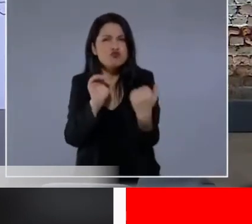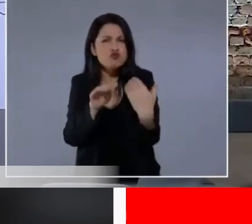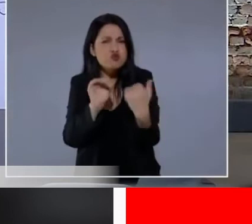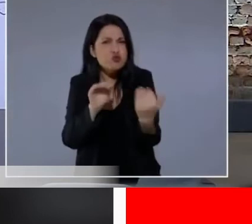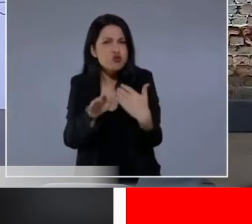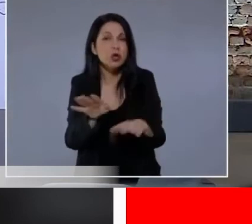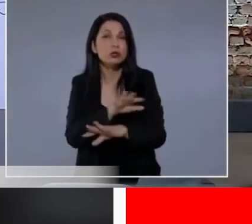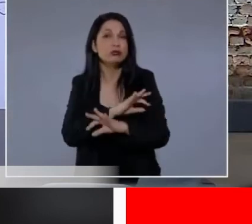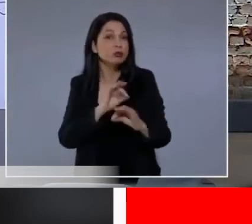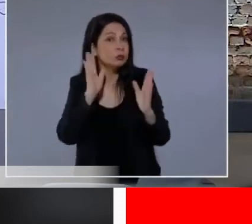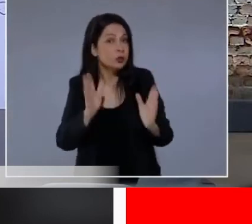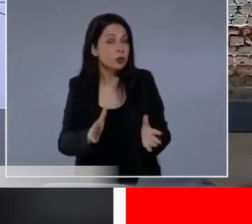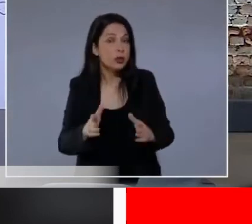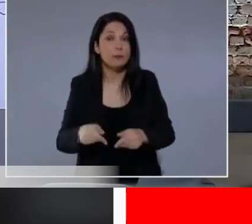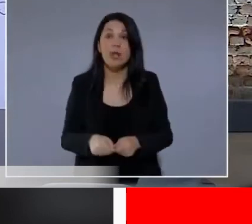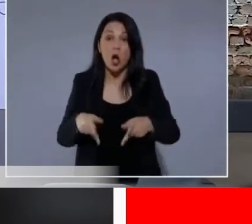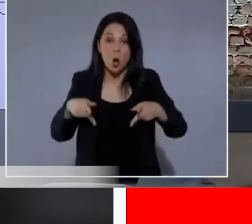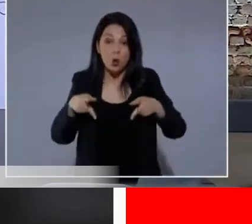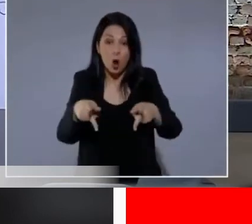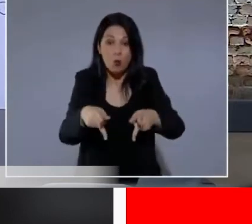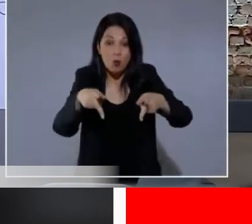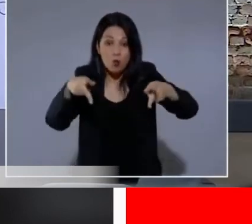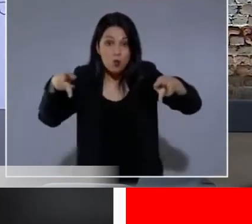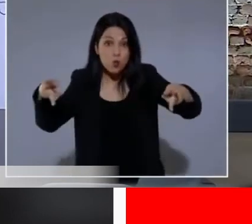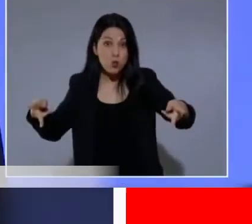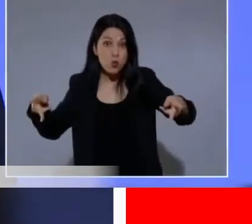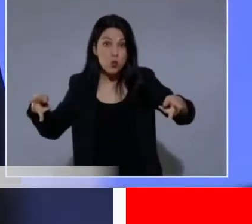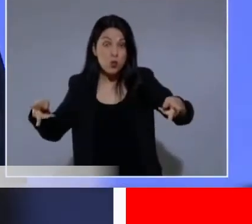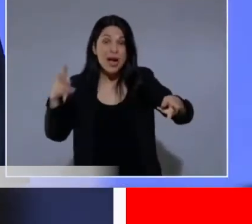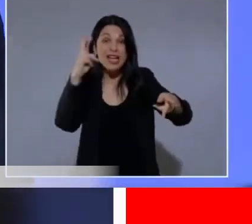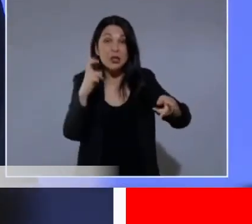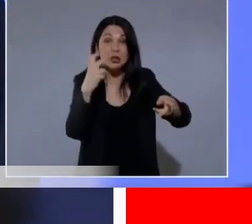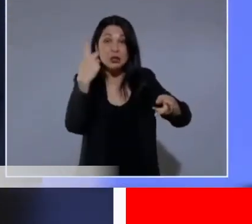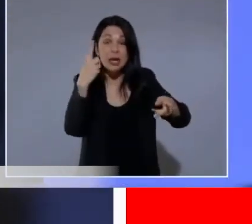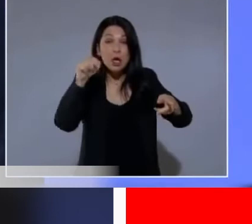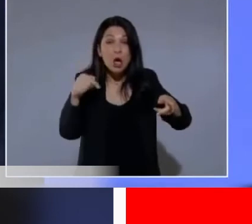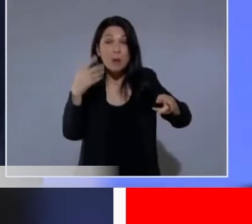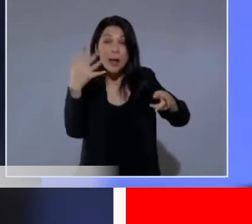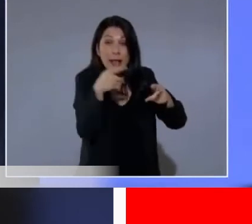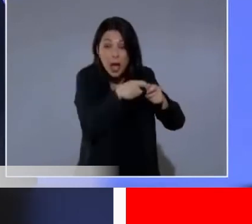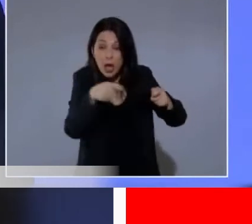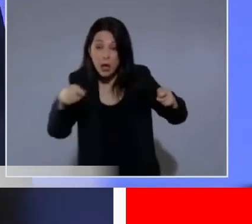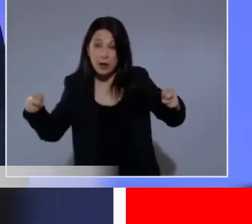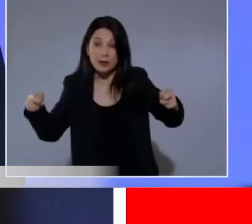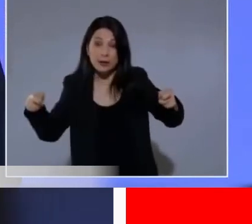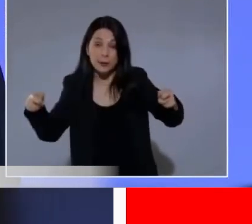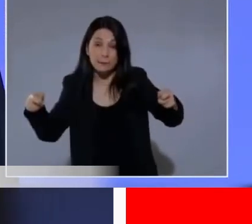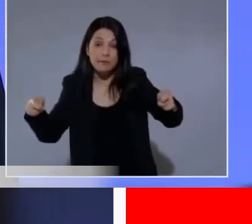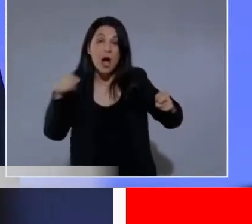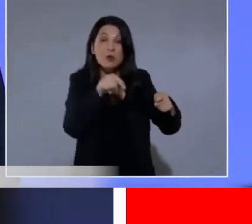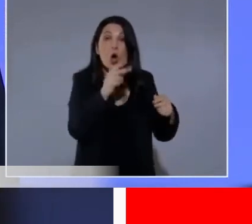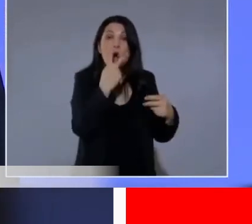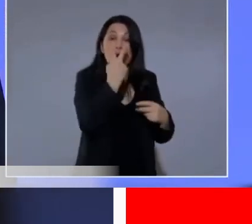θα έχει πλάτος του οδοστρώματος πάνω από 21 μέτρα, 21,1 μέτρα, με δύο λωρίδες κυκλοφορίας